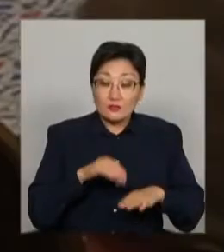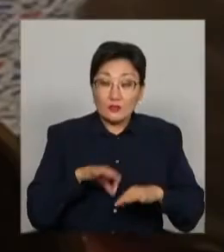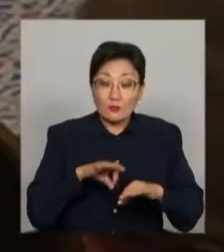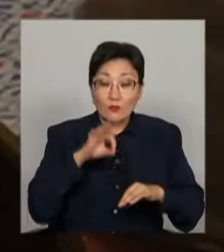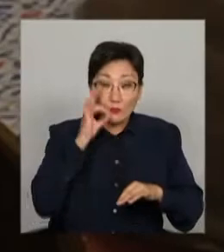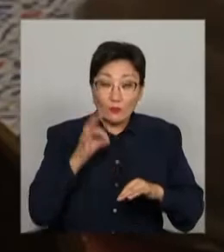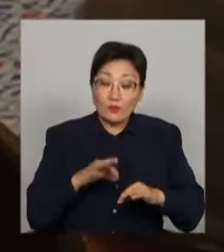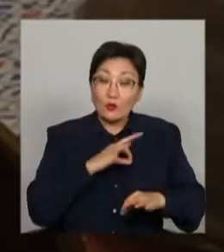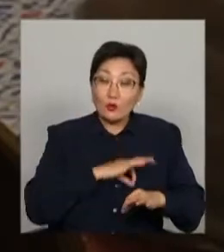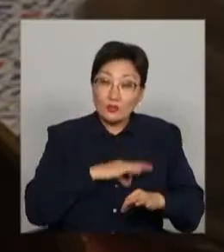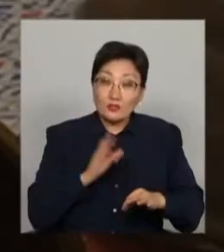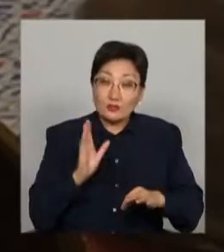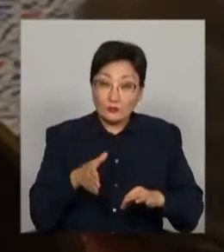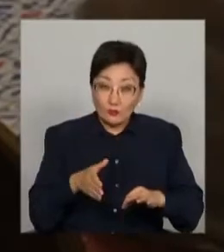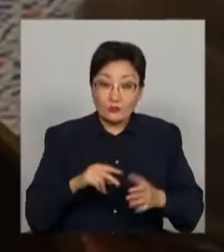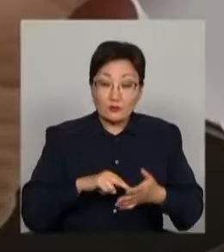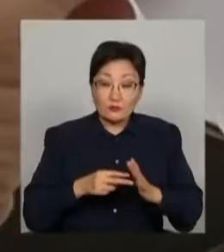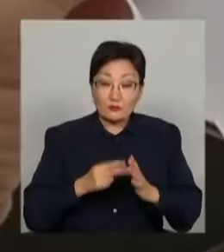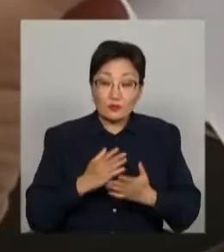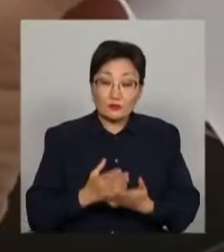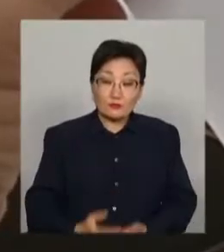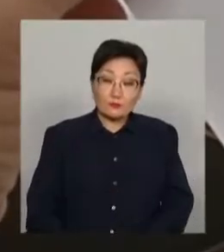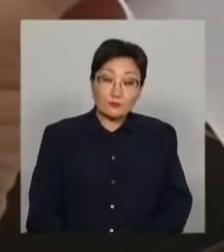тәжірибеде қолданысқа енеді деп жоспарланған.